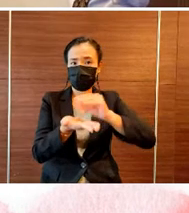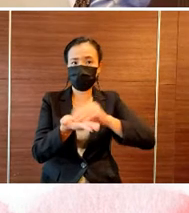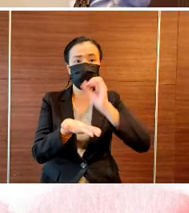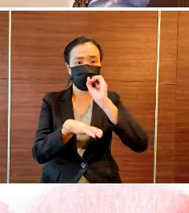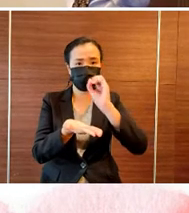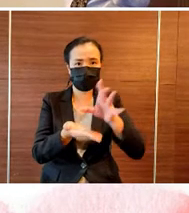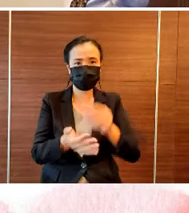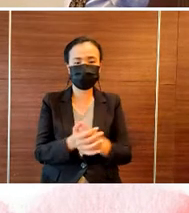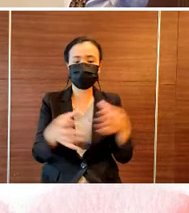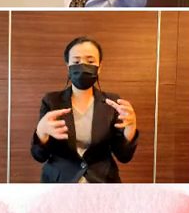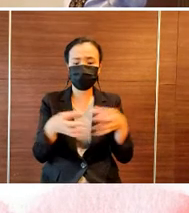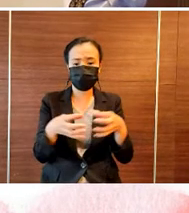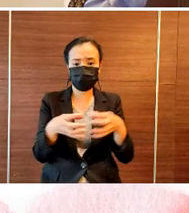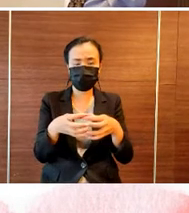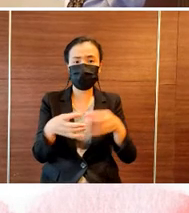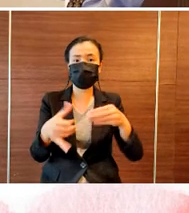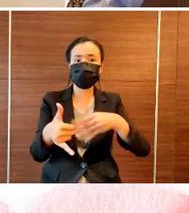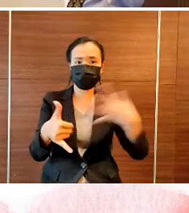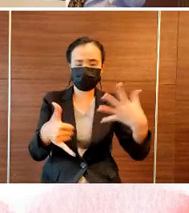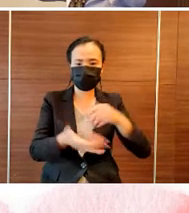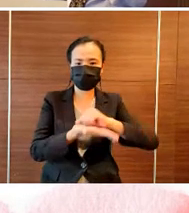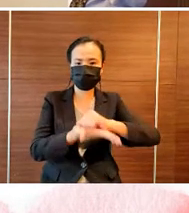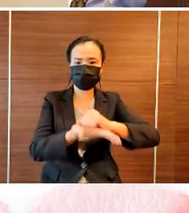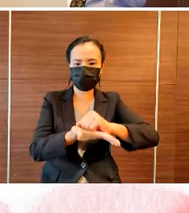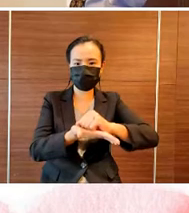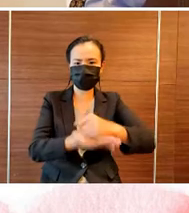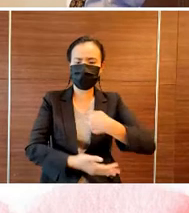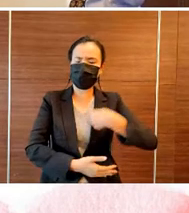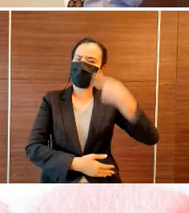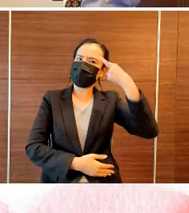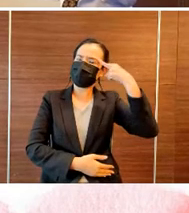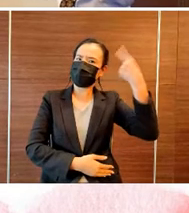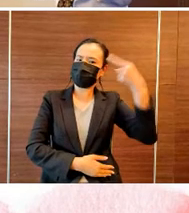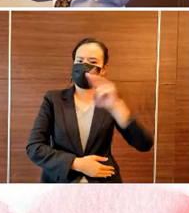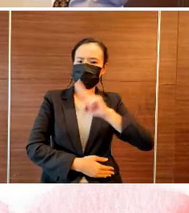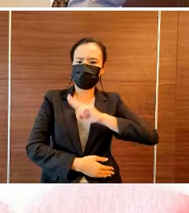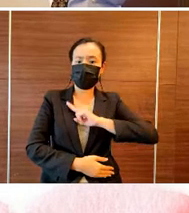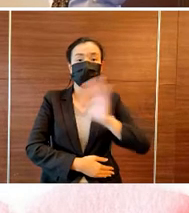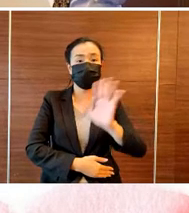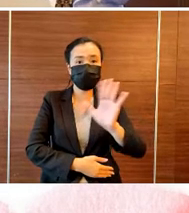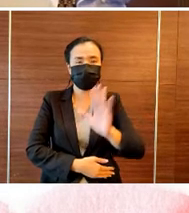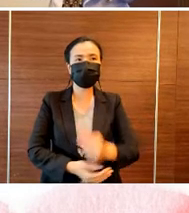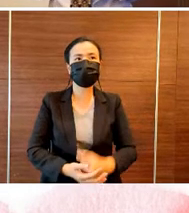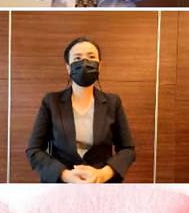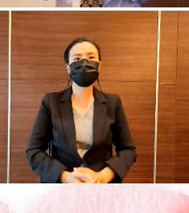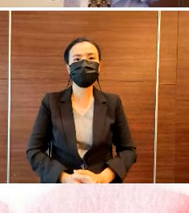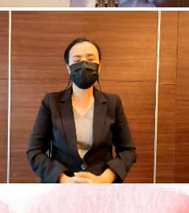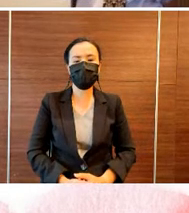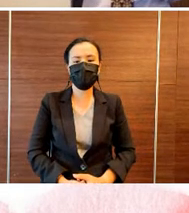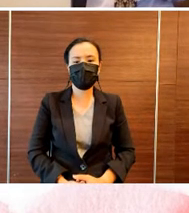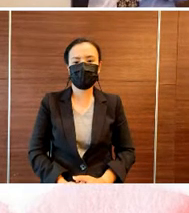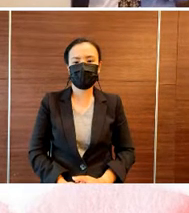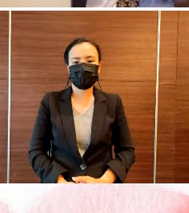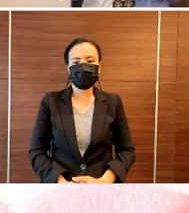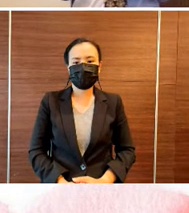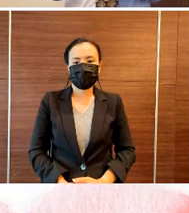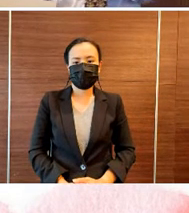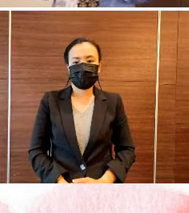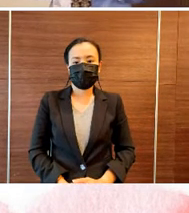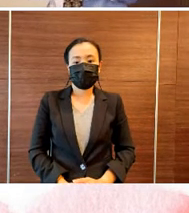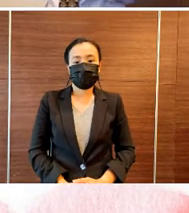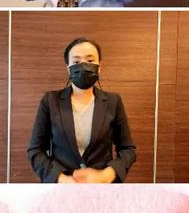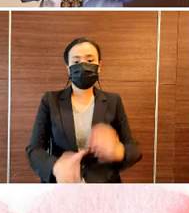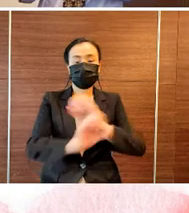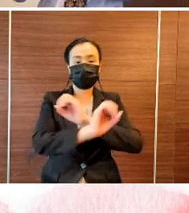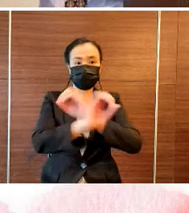นะครับโดยกลุ่มคนที่เขามารับบริการไม่ใช่เราคิดฝันไปเองแล้วก็ทำไปนะครับสไลด์ถัดไปจะเห็นชัดเจนน